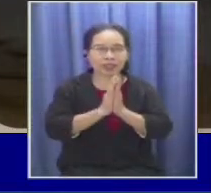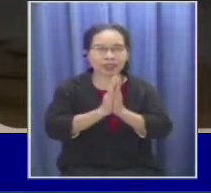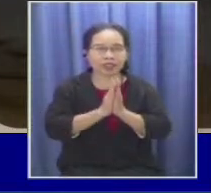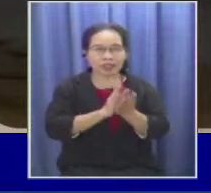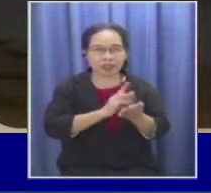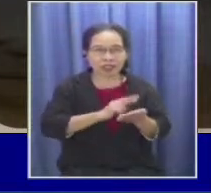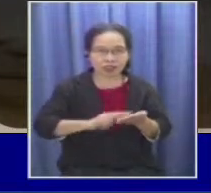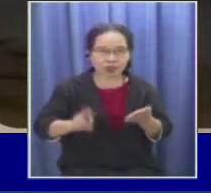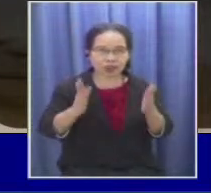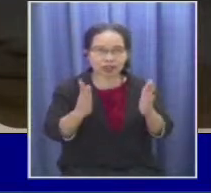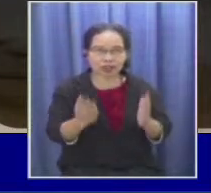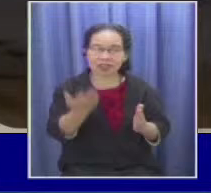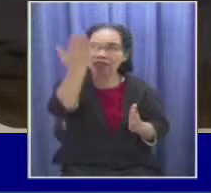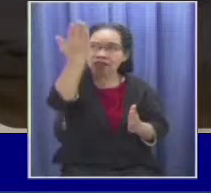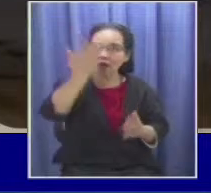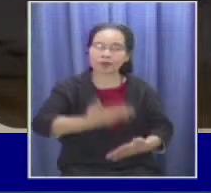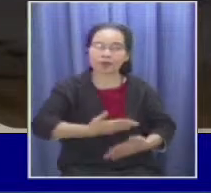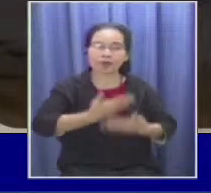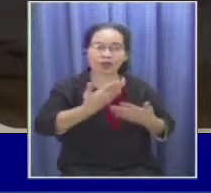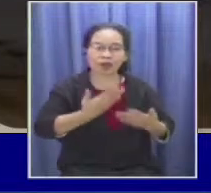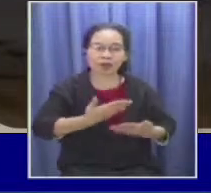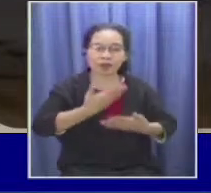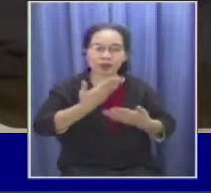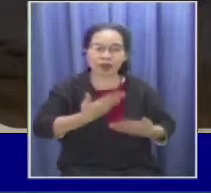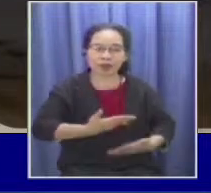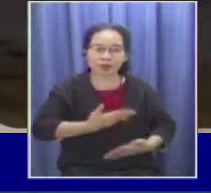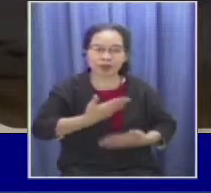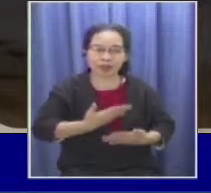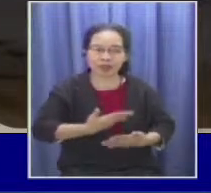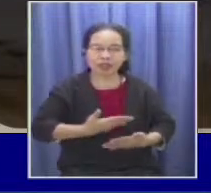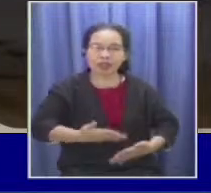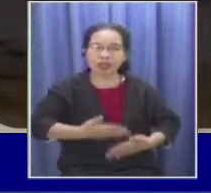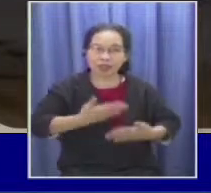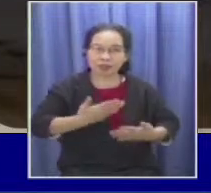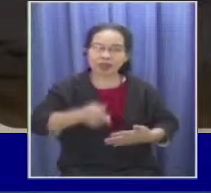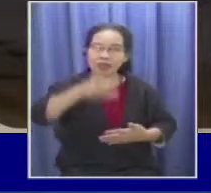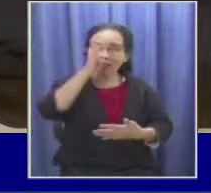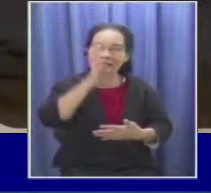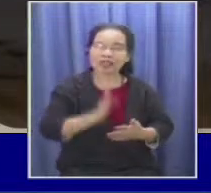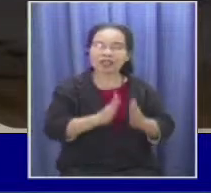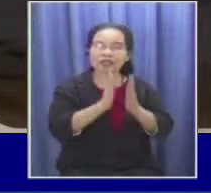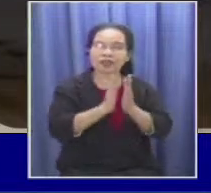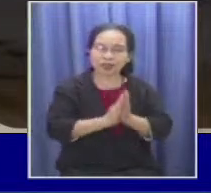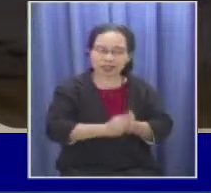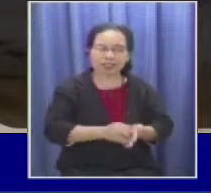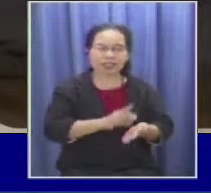akyiwadeɛ na teefoɔ mpaebɔ deɛ ɛyɛ n'ani sɔdeɛ